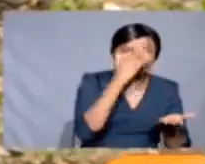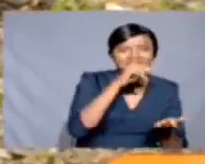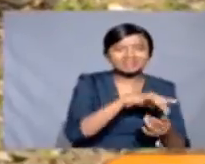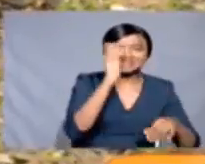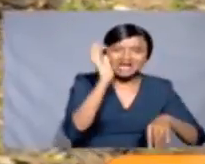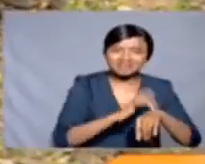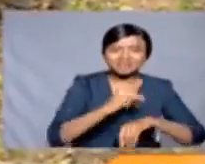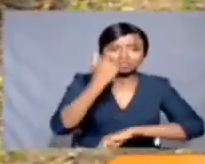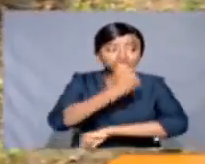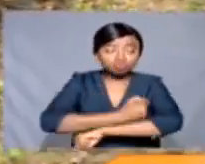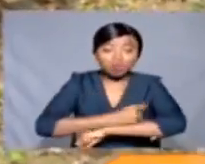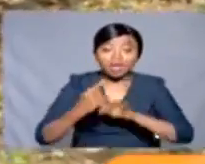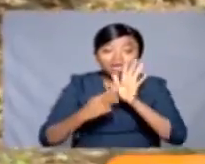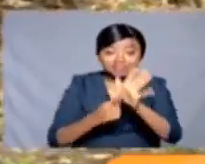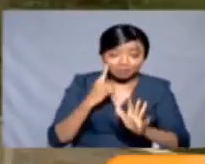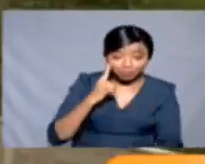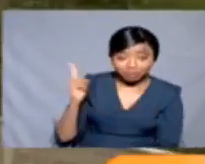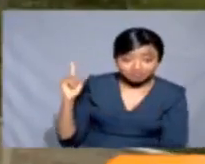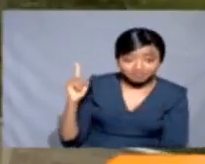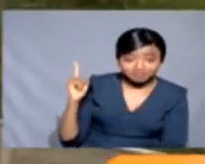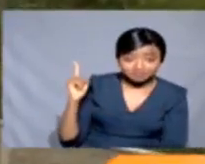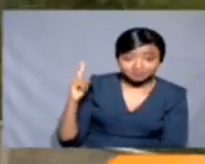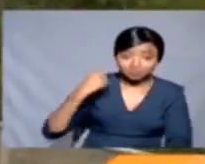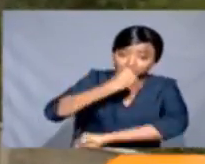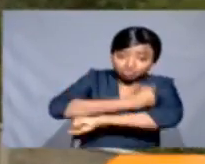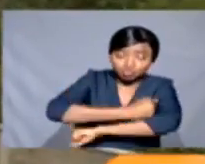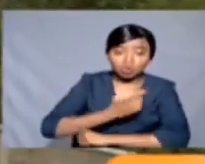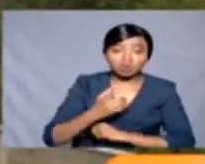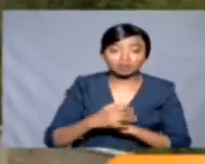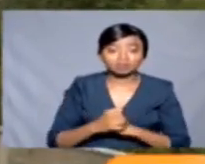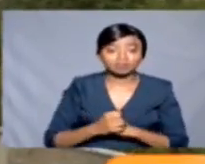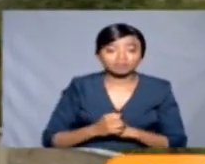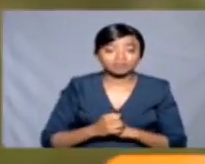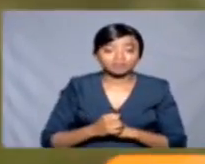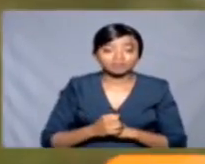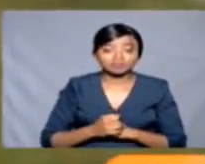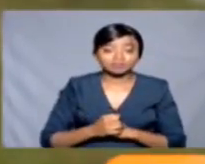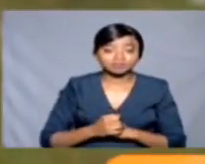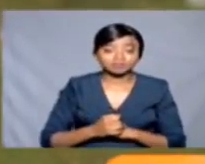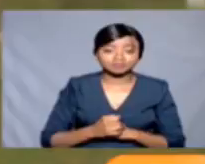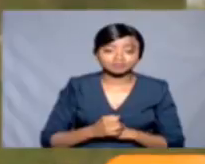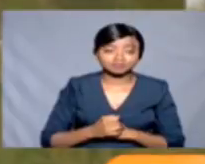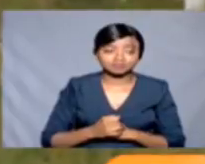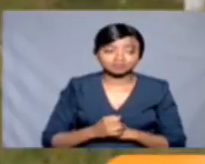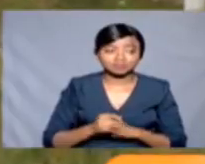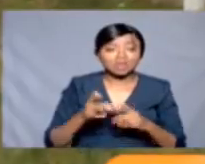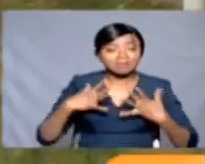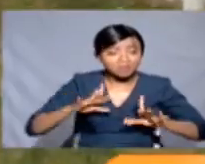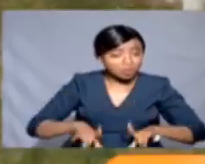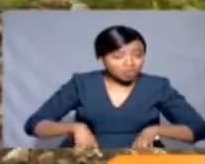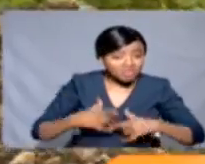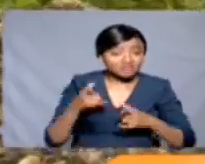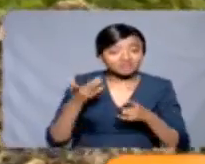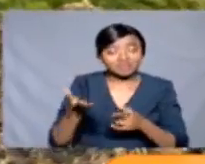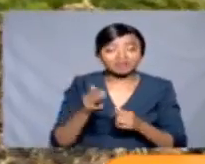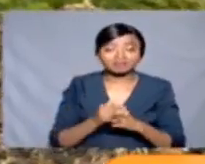machuo. Kama hiyo unaona hapa ni St. John. Ile ni Baptist, kuna Glory. Kuna watu wanaishi hapo na pia kuna mahosizi